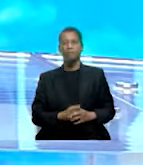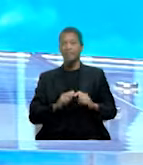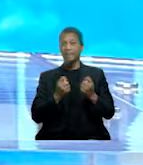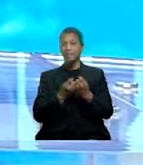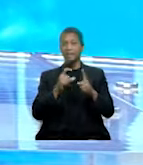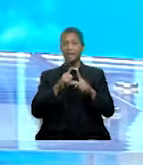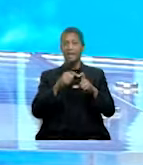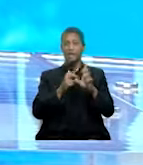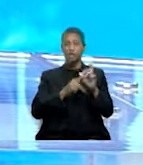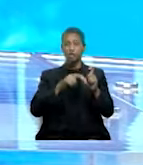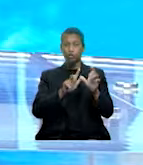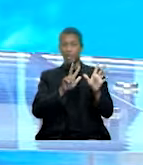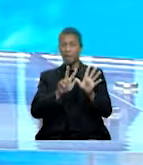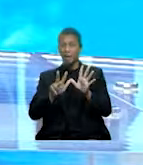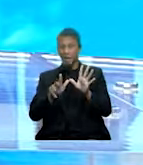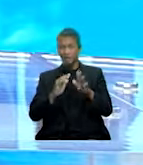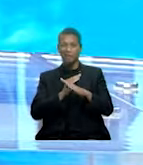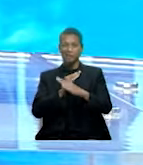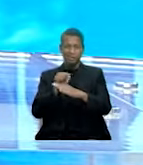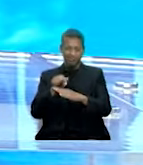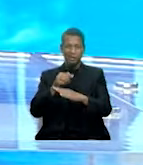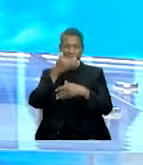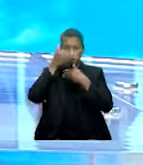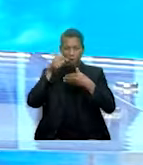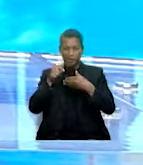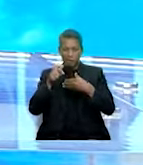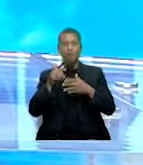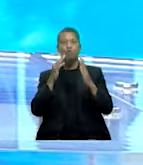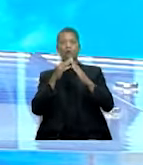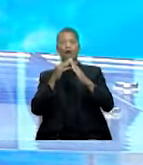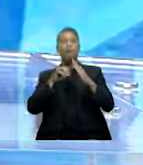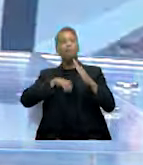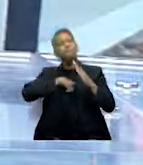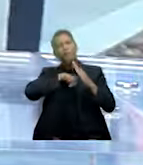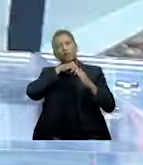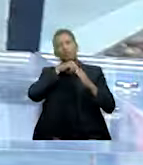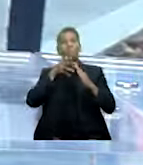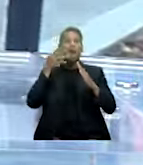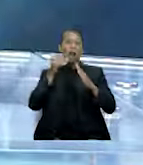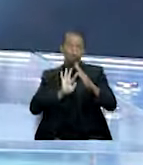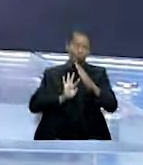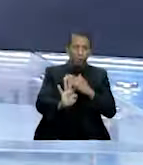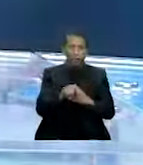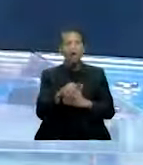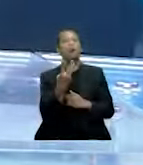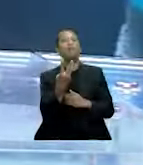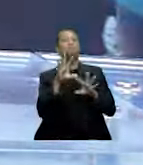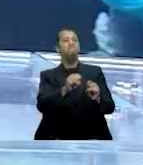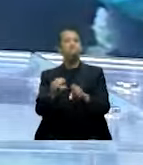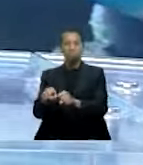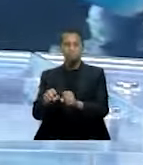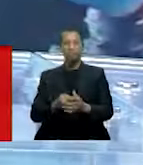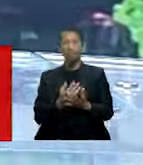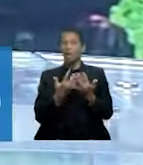Densus 88 anti-teror menggerebek sebuah rumah di Kota Batu, Jawa Timur. 3 orang terduga teroris diamankan. Menurut warga,